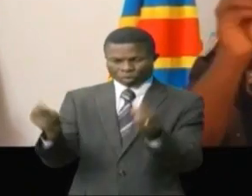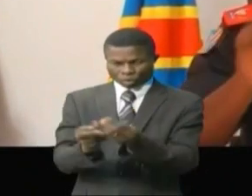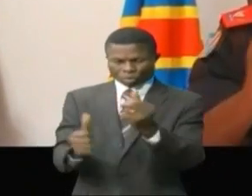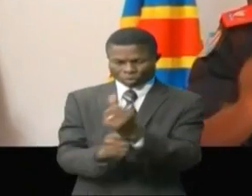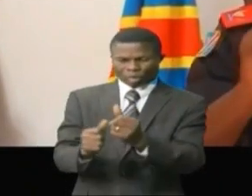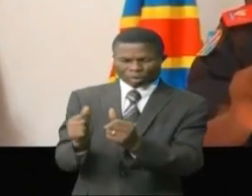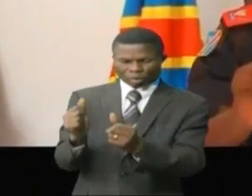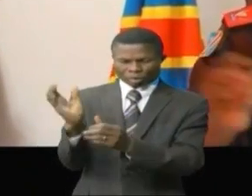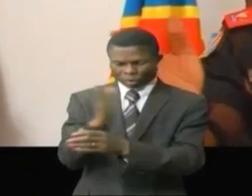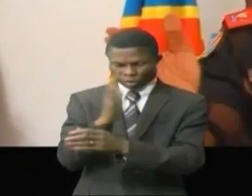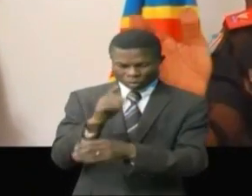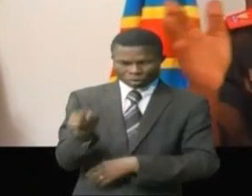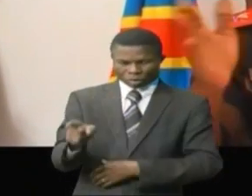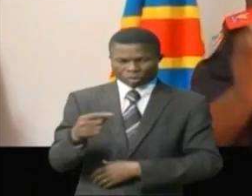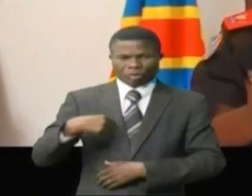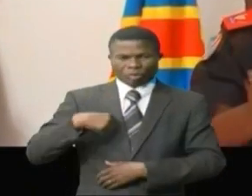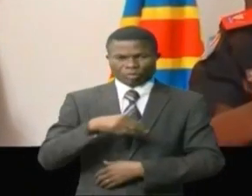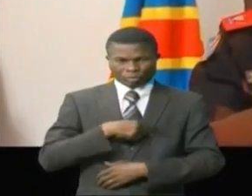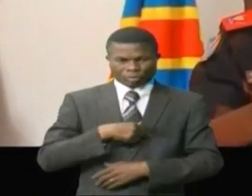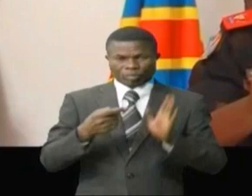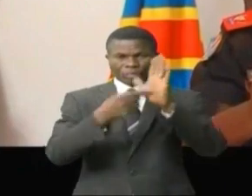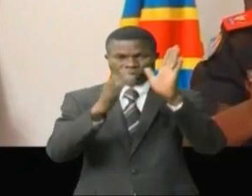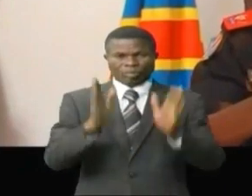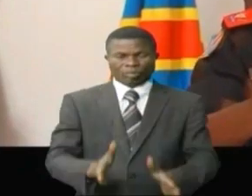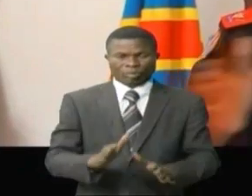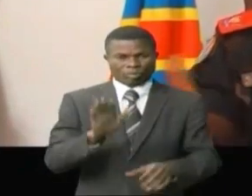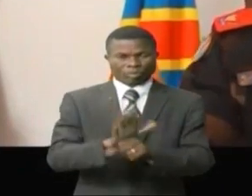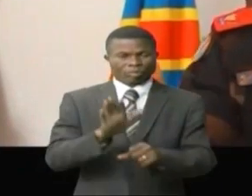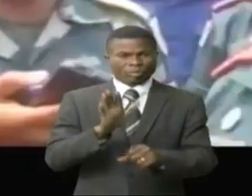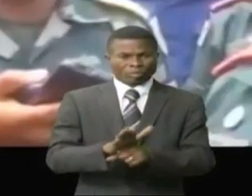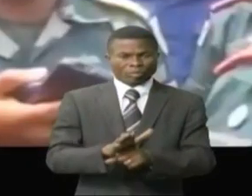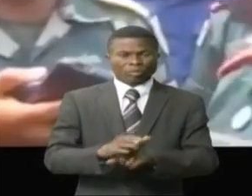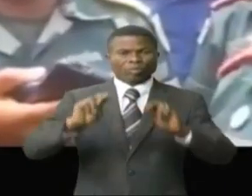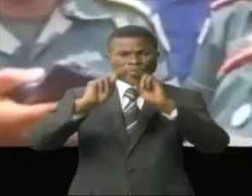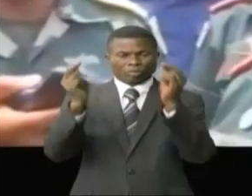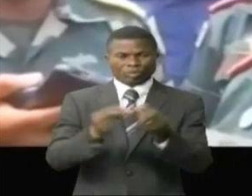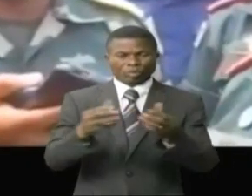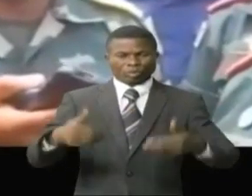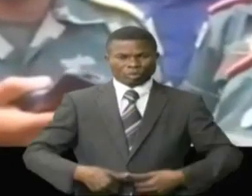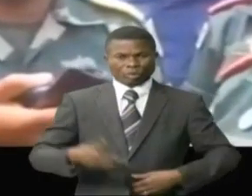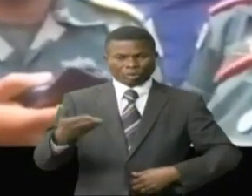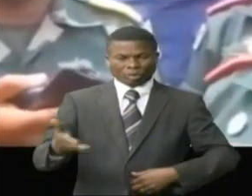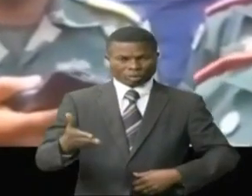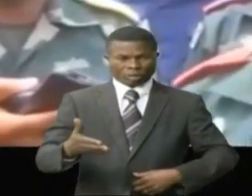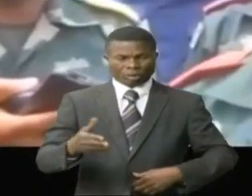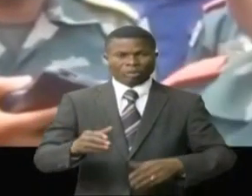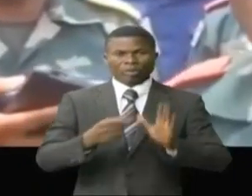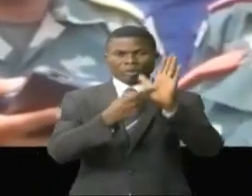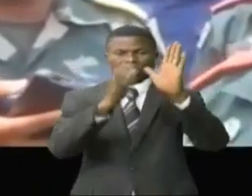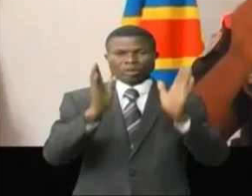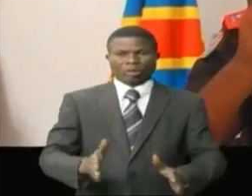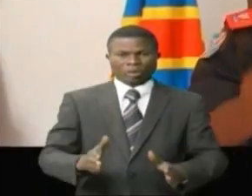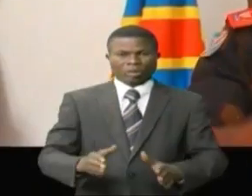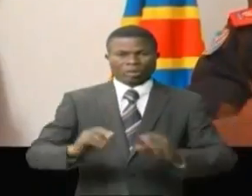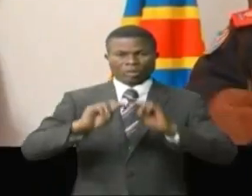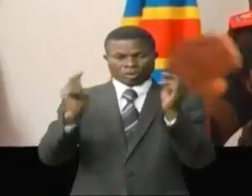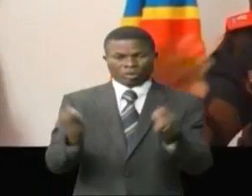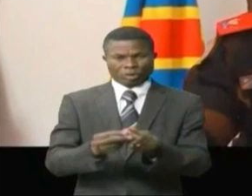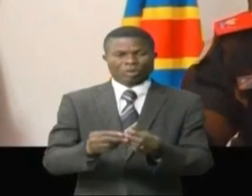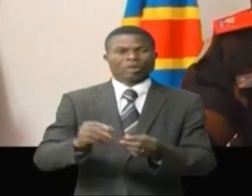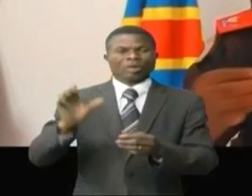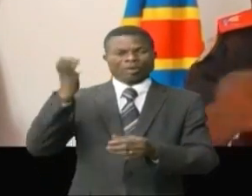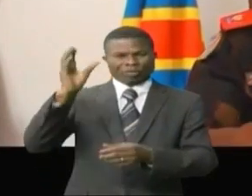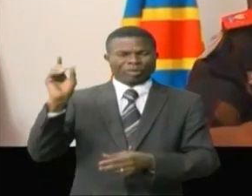dans chaque task force, nous avons la représentation de presque toutes les structures de la jeunesse. Nous avons les représentants de la Lucha, des Filimbi,